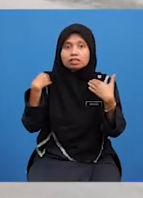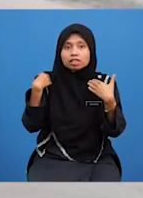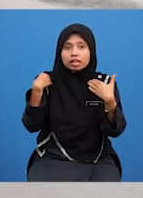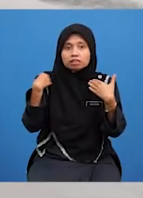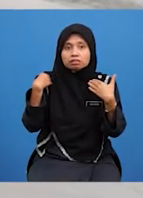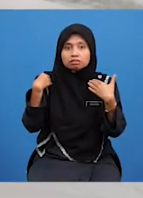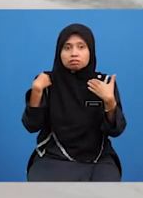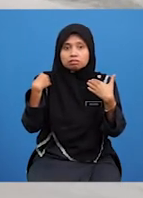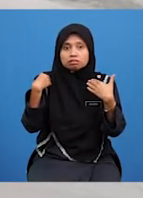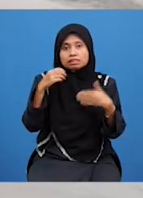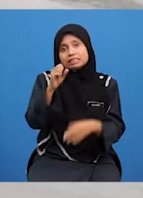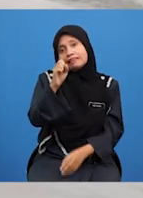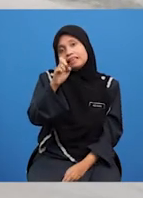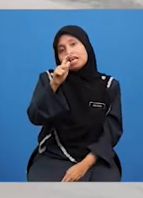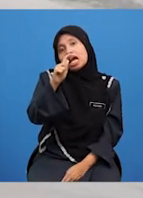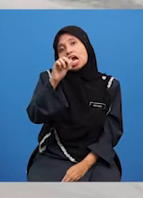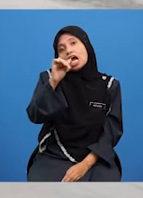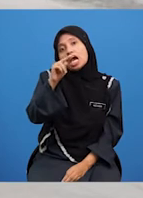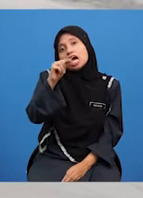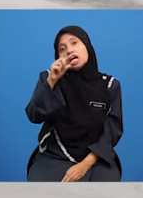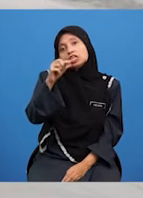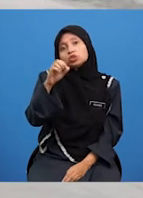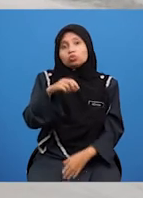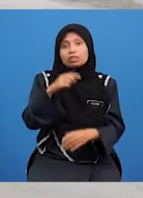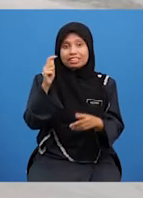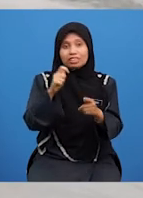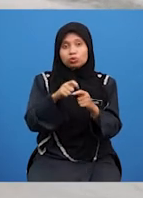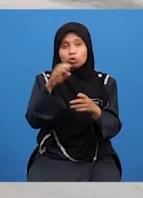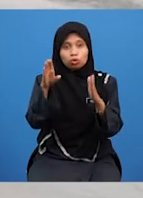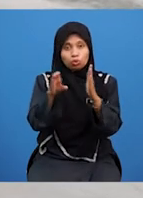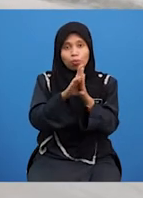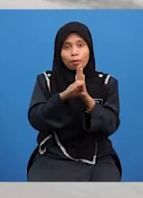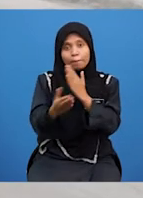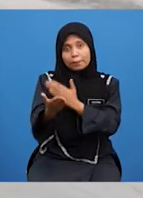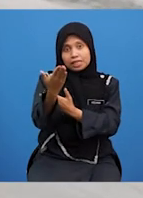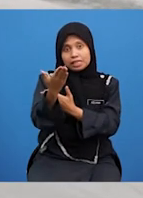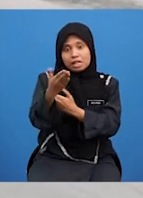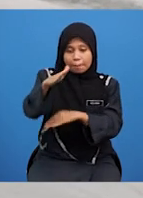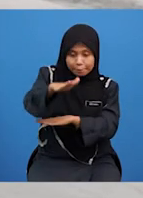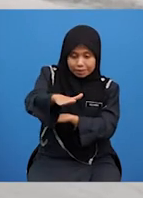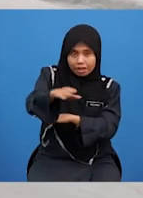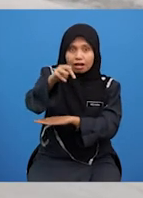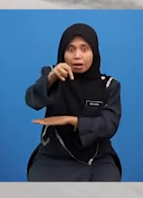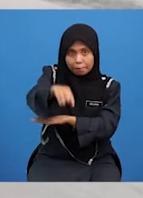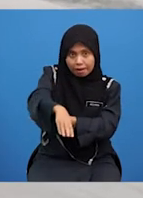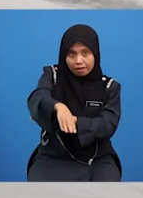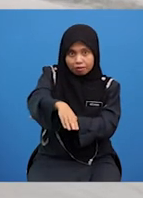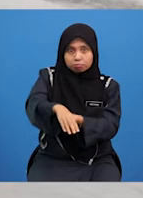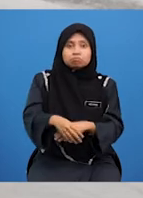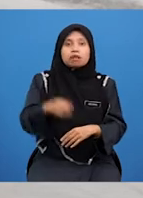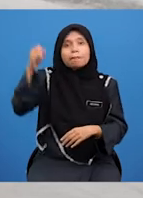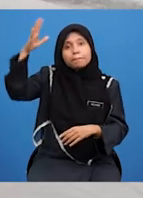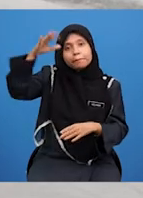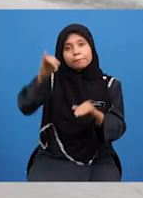suasana yang tertentu seperti waktu pagi, petang dan malam.